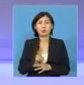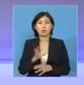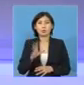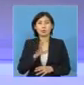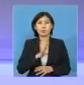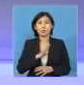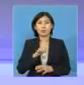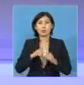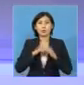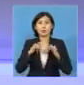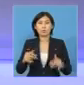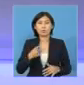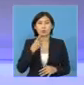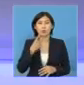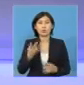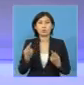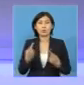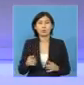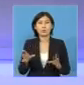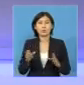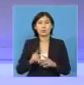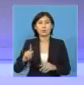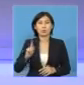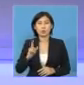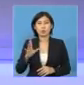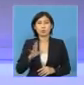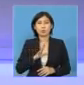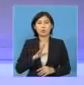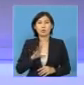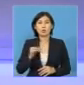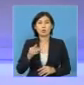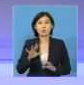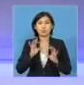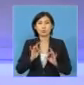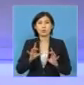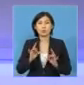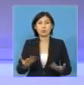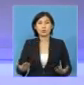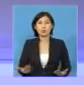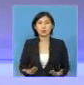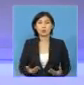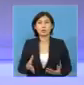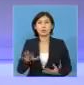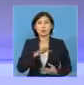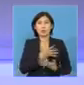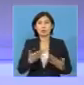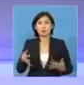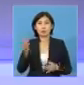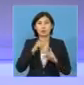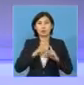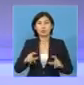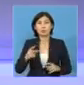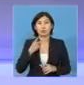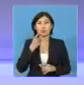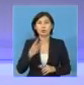екі адамға бірден қызмет көрсетілсе, өзгесі сыртта күтеді. Тілшіміз Райгүл Еншібай тұрғындарды тыңдап, бірнеше дәріхана қызметін